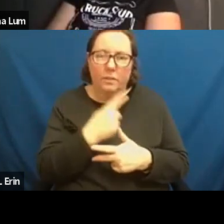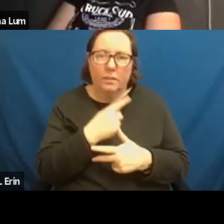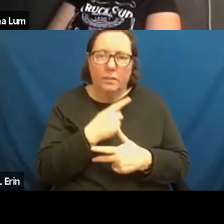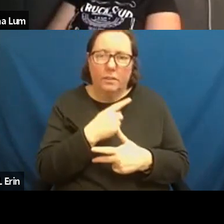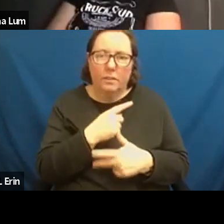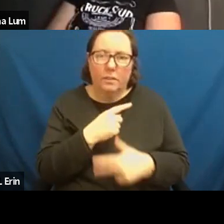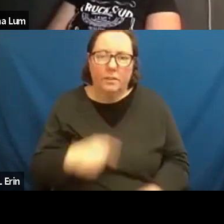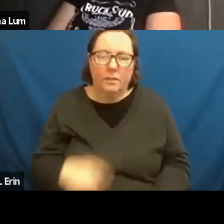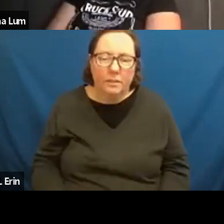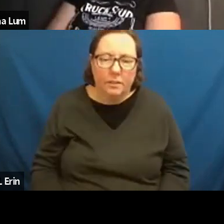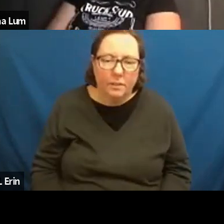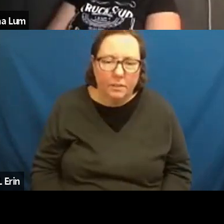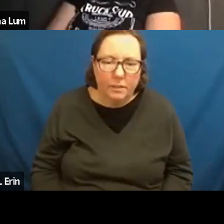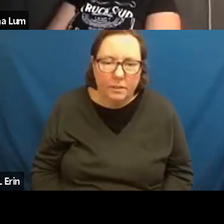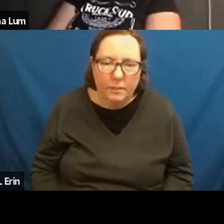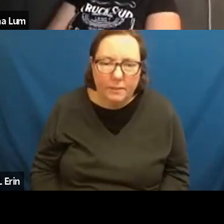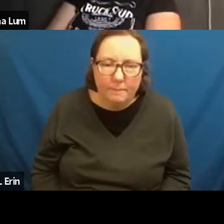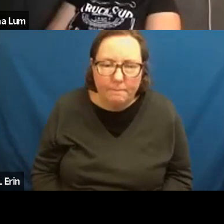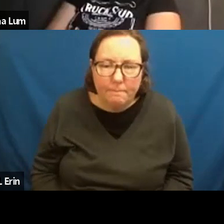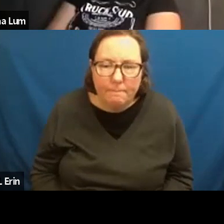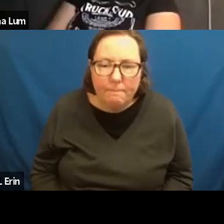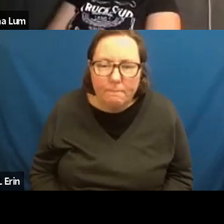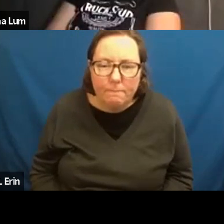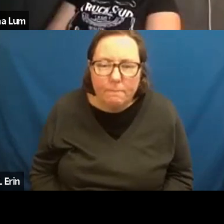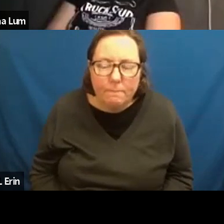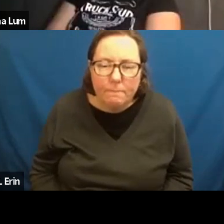杨女士，可不可以你把你第一个问题重复一下？